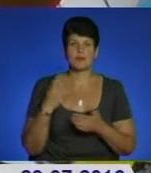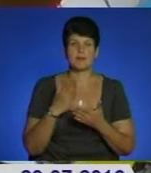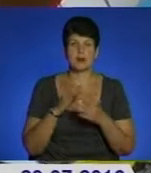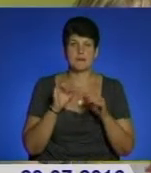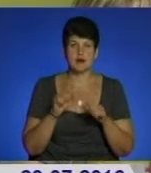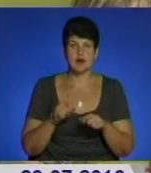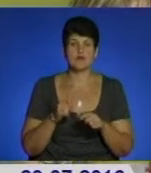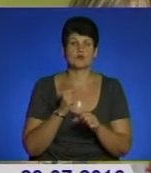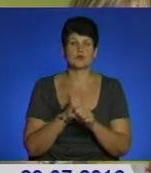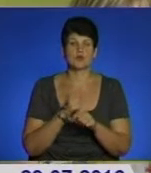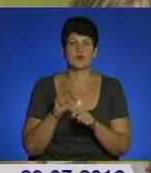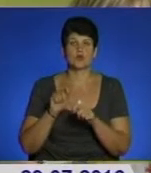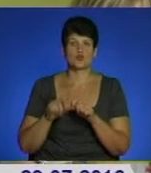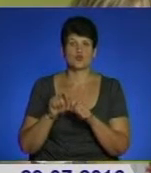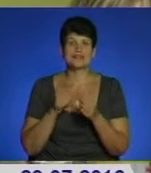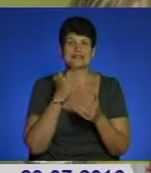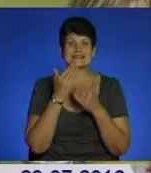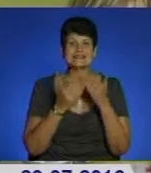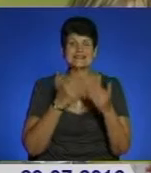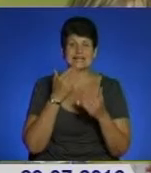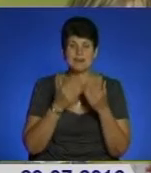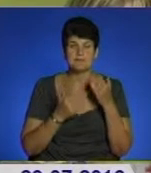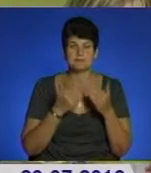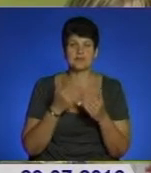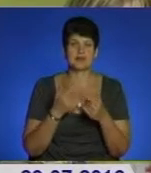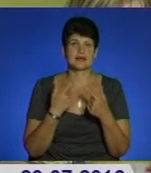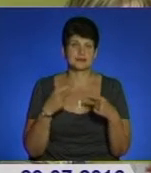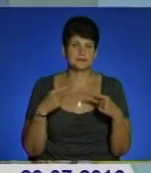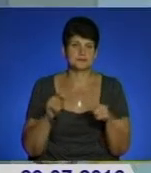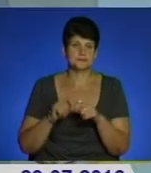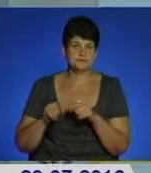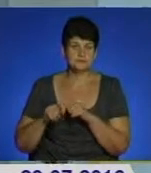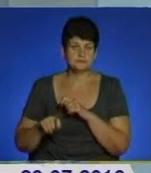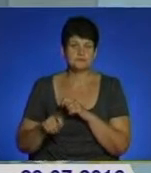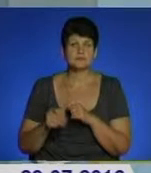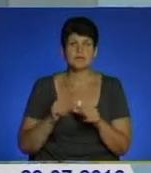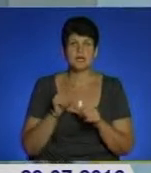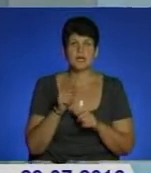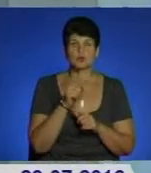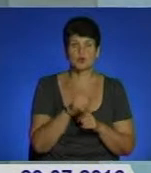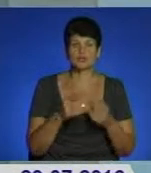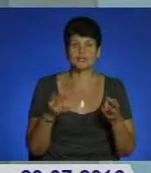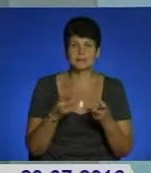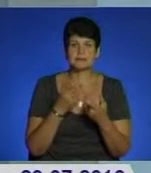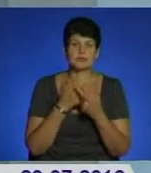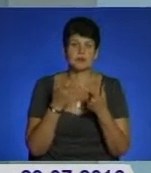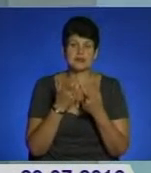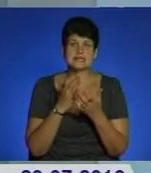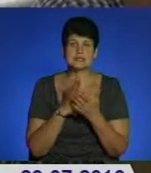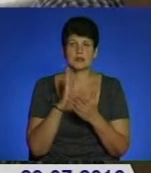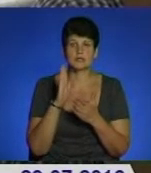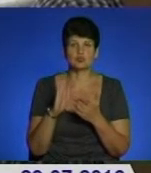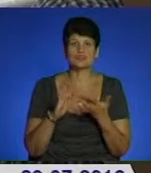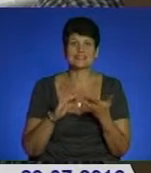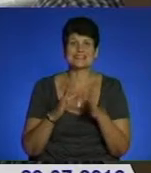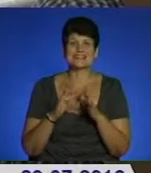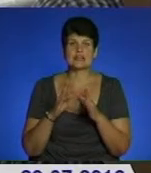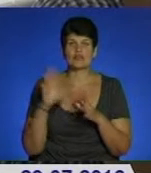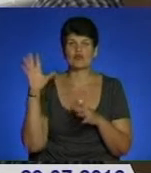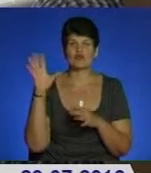здійснювати контроль через запити, петиції чи громадські експертизи. Крім того, потрібна інформація повинна бути на сайтах в